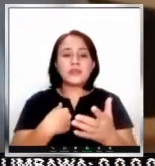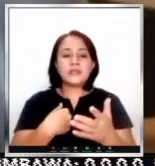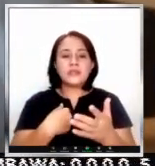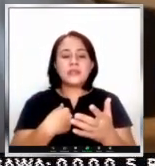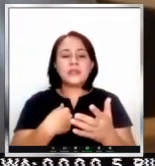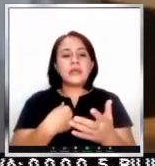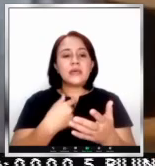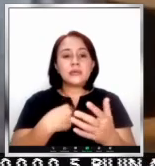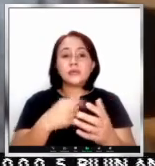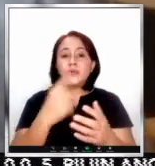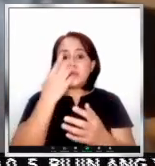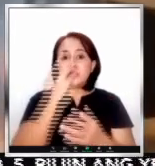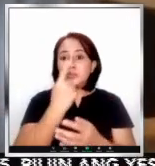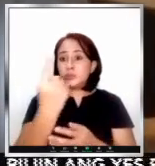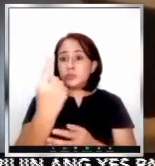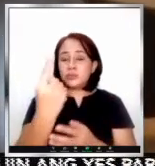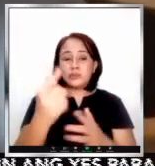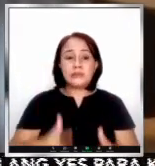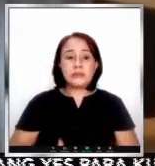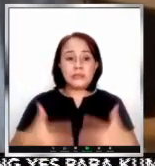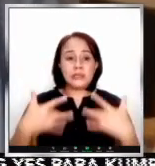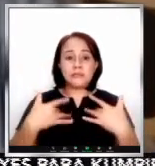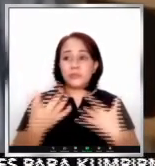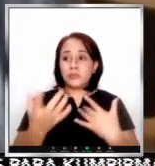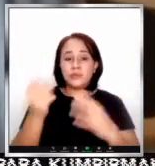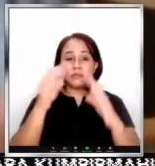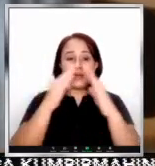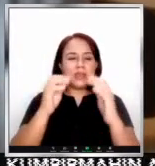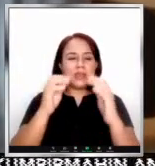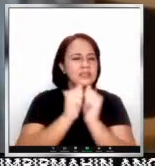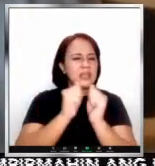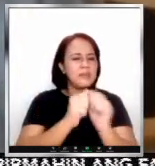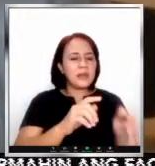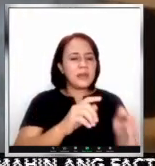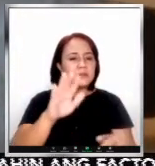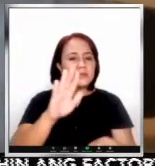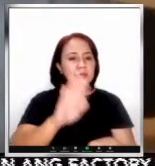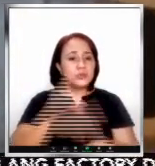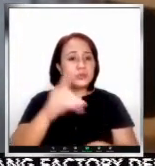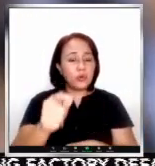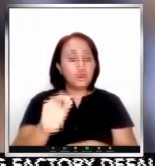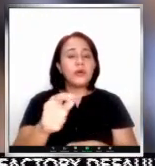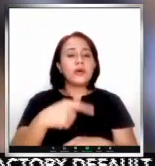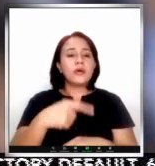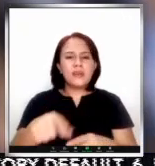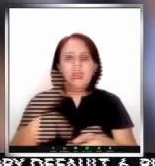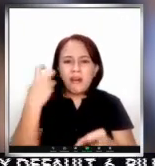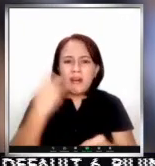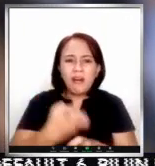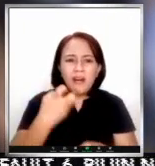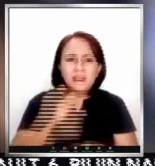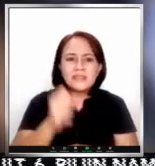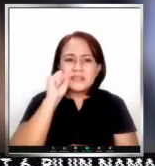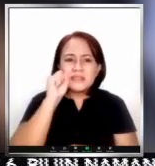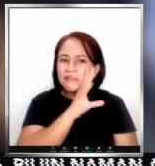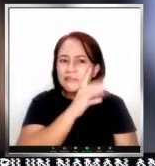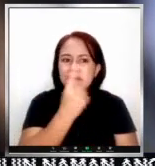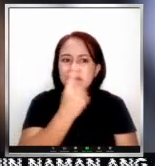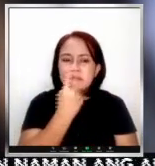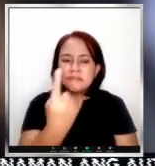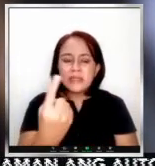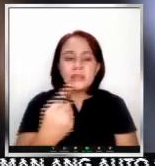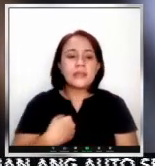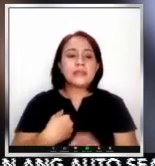nakatira doon sa bahay kasama ang isang aso. So gaano kahirap yun para sa isang senior citizen. Hindi na raw napuntahan ni Alden ang